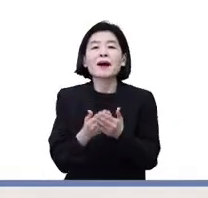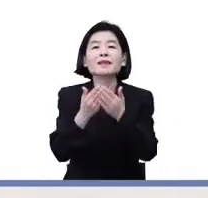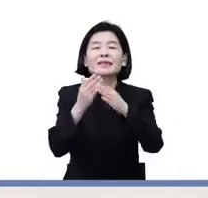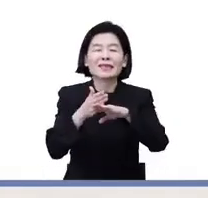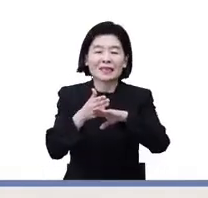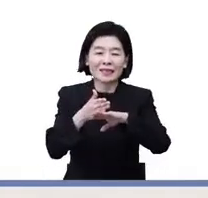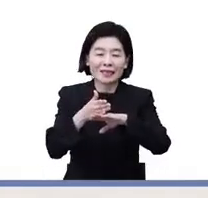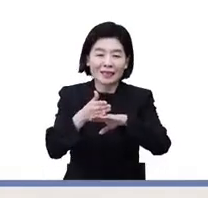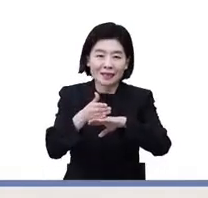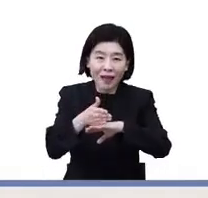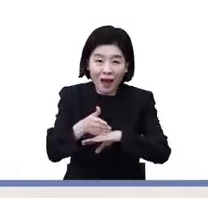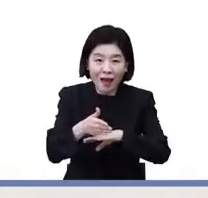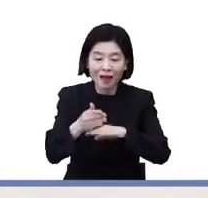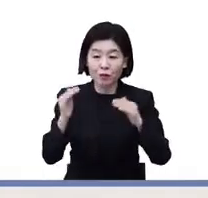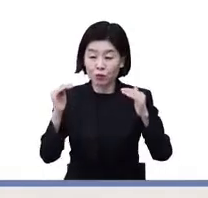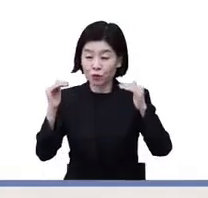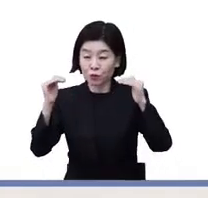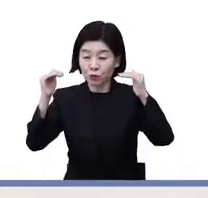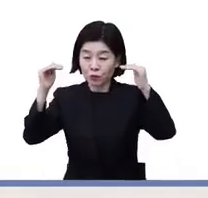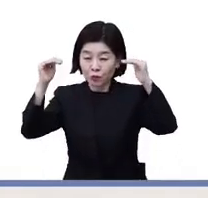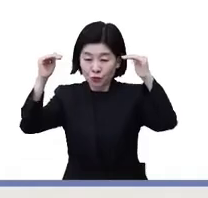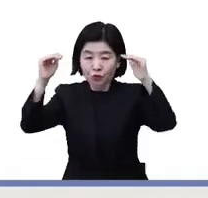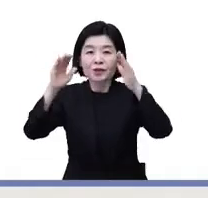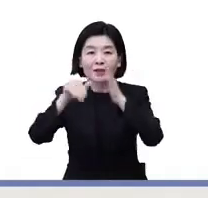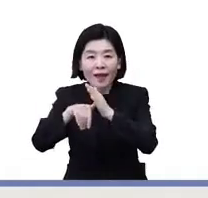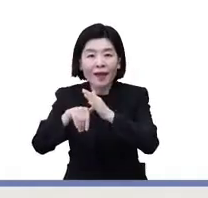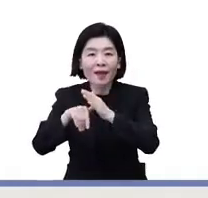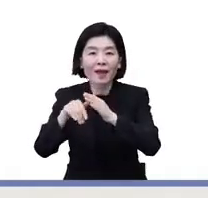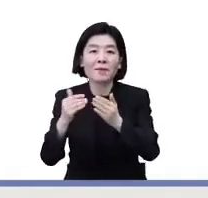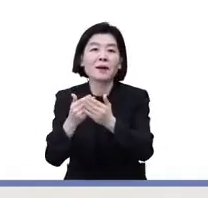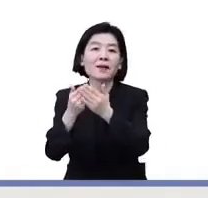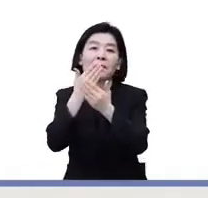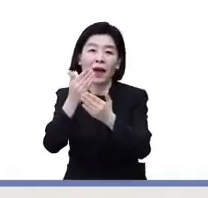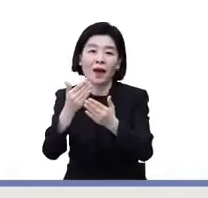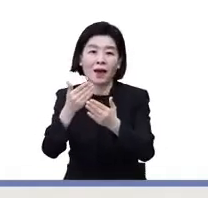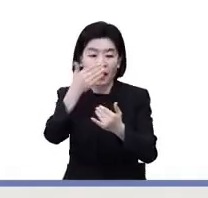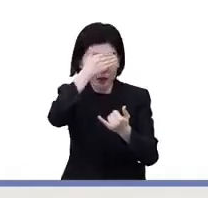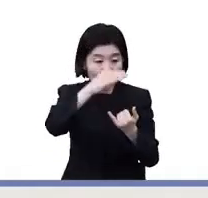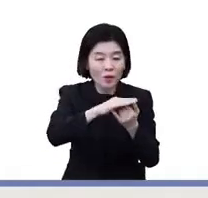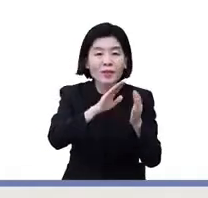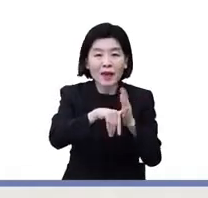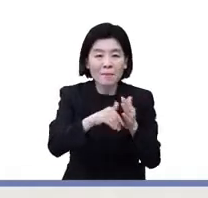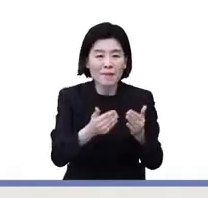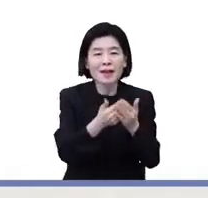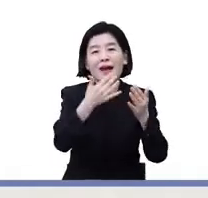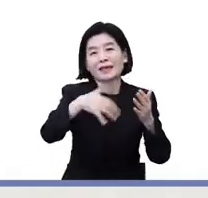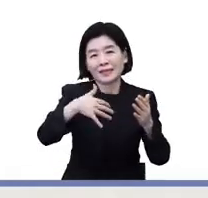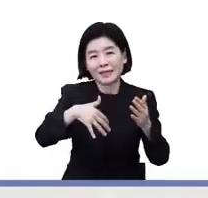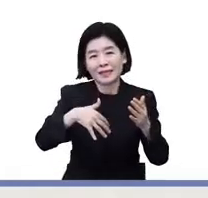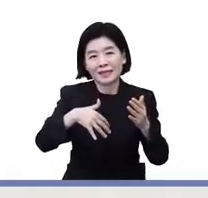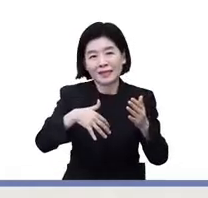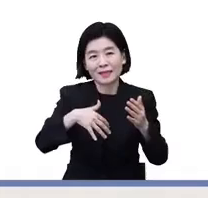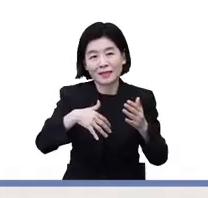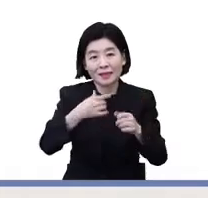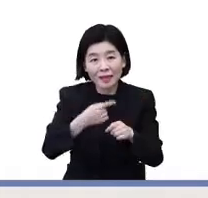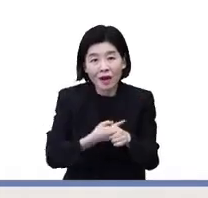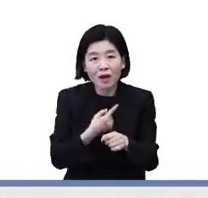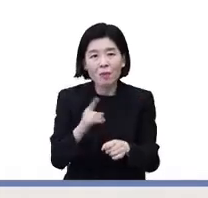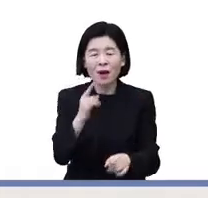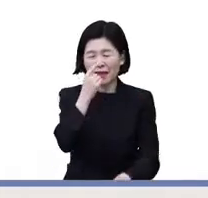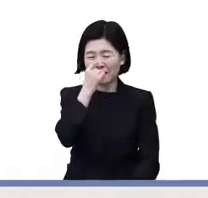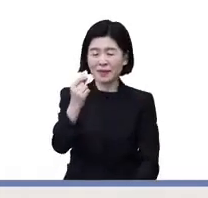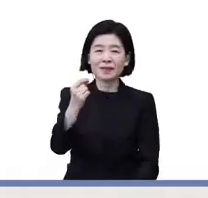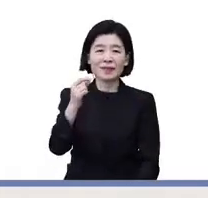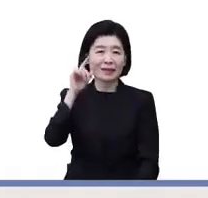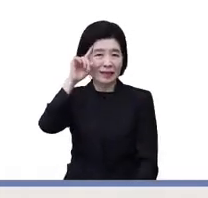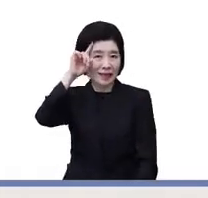좀 성인에 근접해집니다. 청소년기 초기에는 미숙한 거죠. 그러다 보니까 어떻게 되겠어요? 예민하고